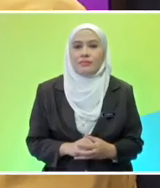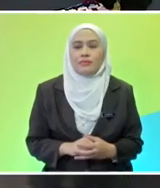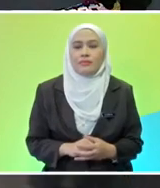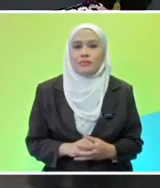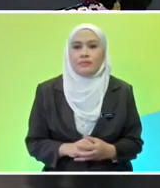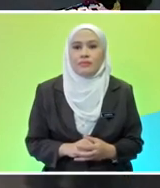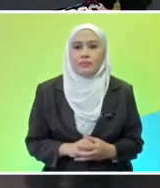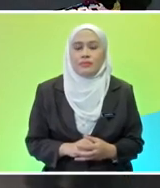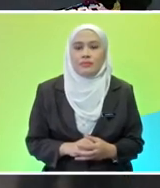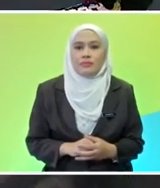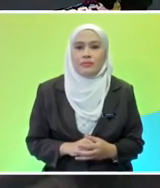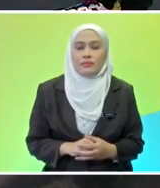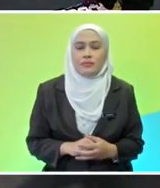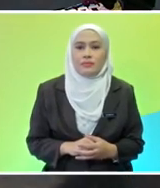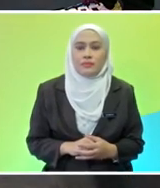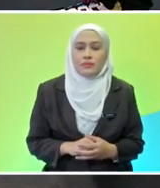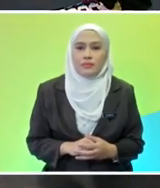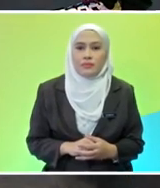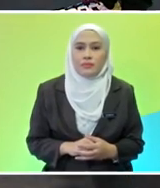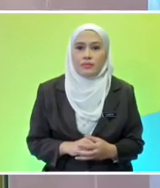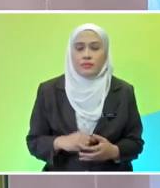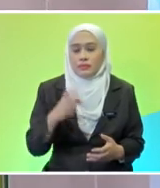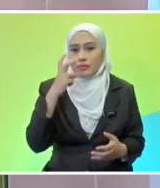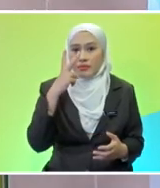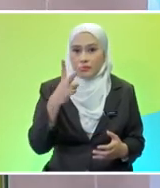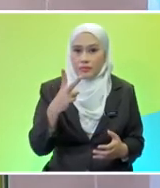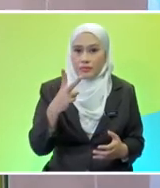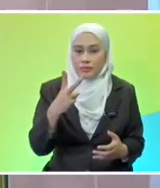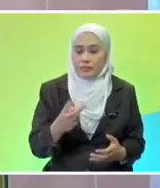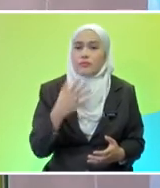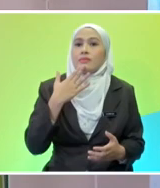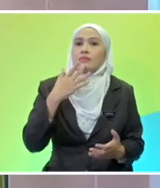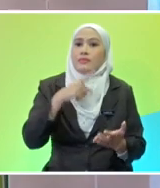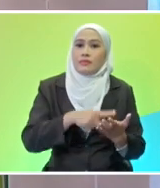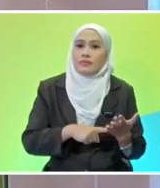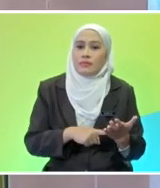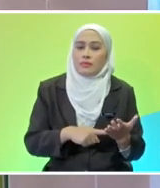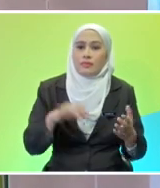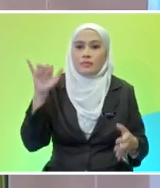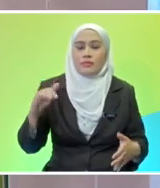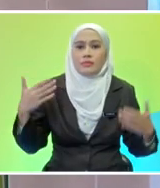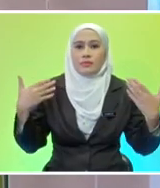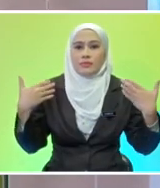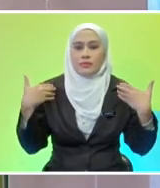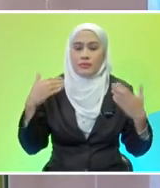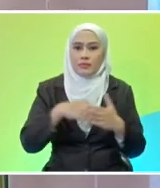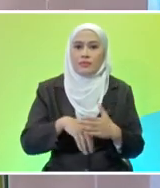letak sini dulu cikgu. Okey. Jom kita tengok sama-sama warna apakah yang ada di dalam sampul surat